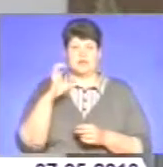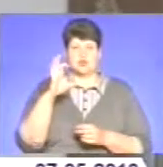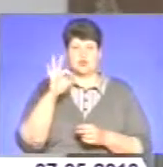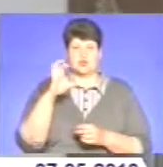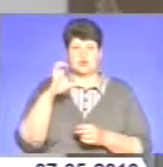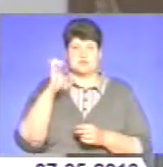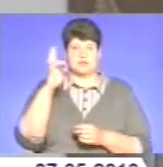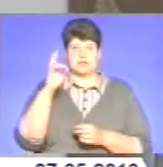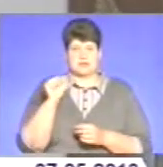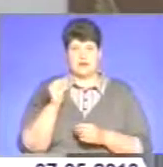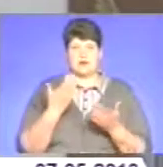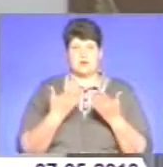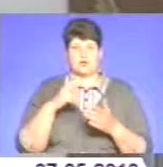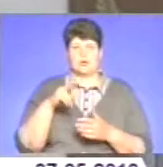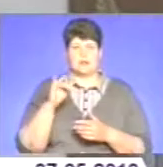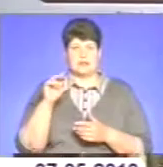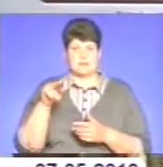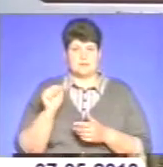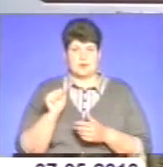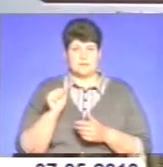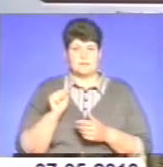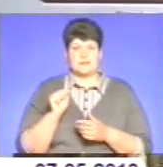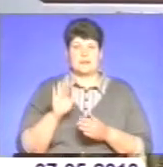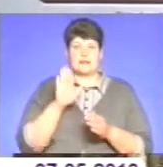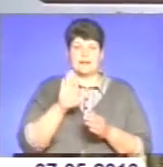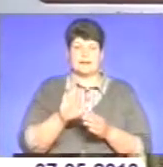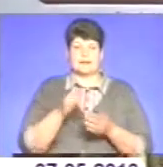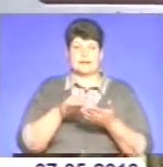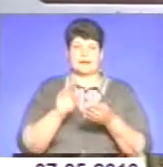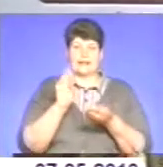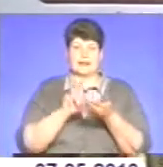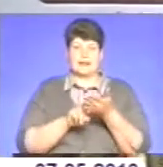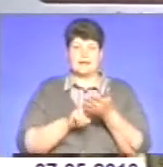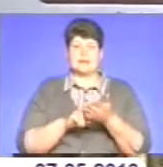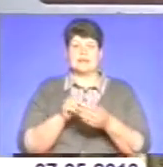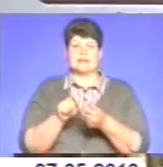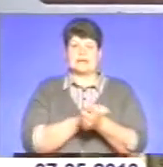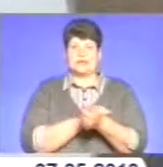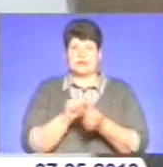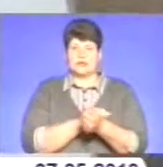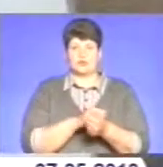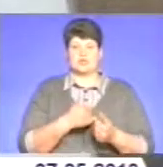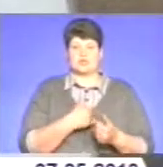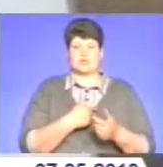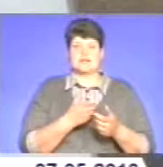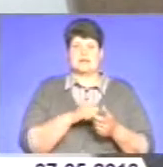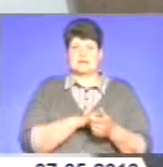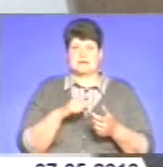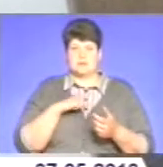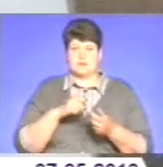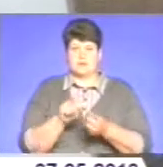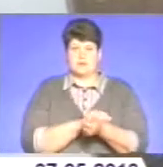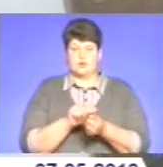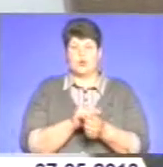наклеює тканину, щоб деревина не тріскалась. Використовує домоткане полотно, якому вже 100 років, а тоді вже починається